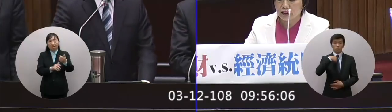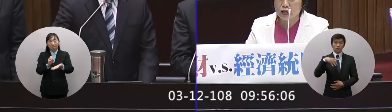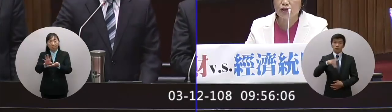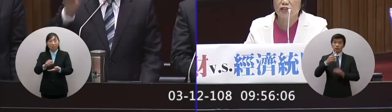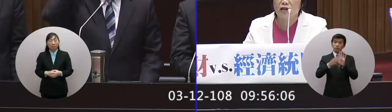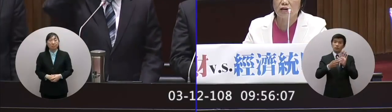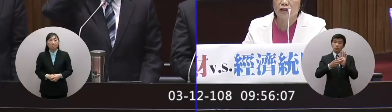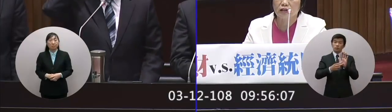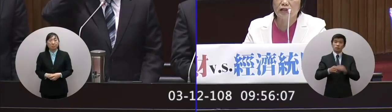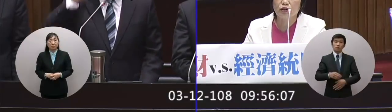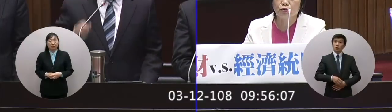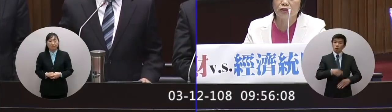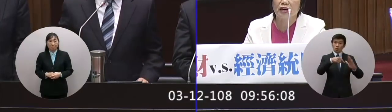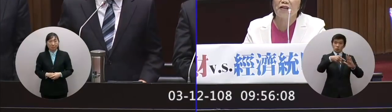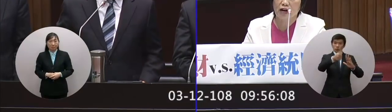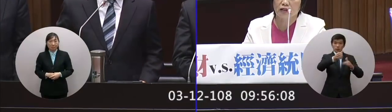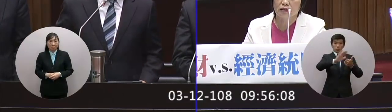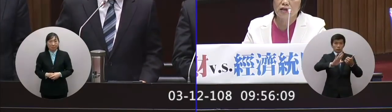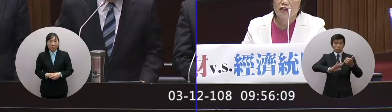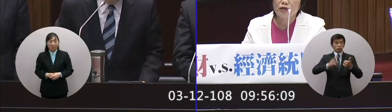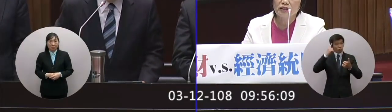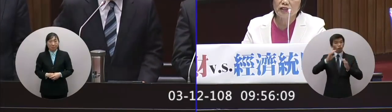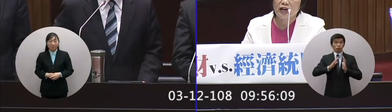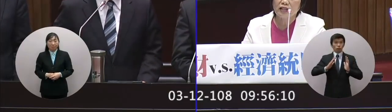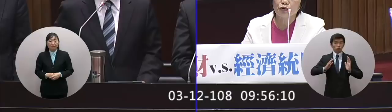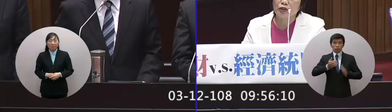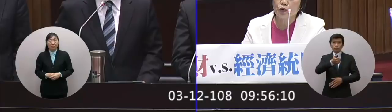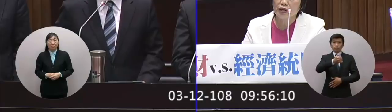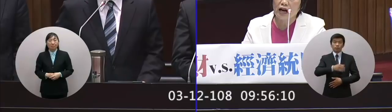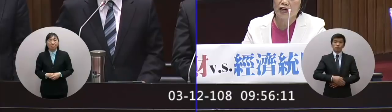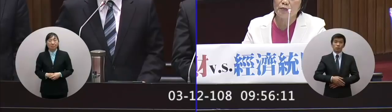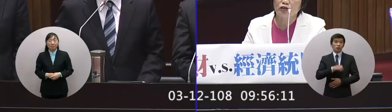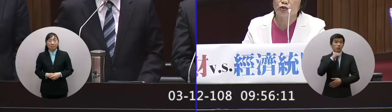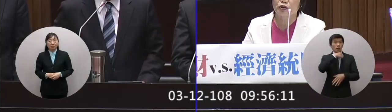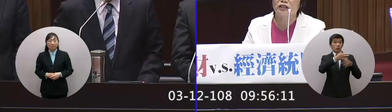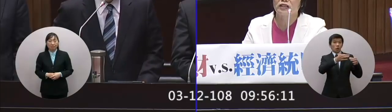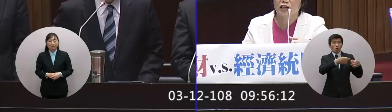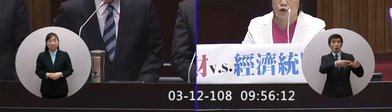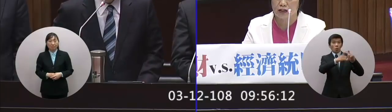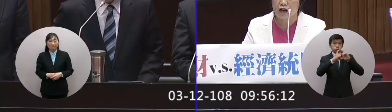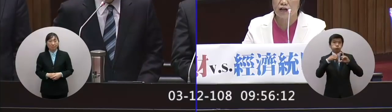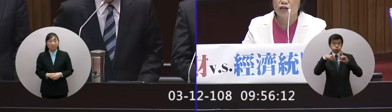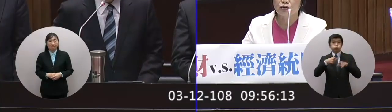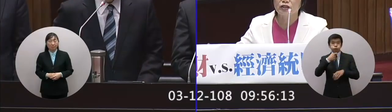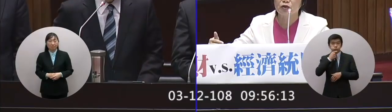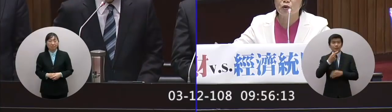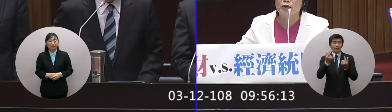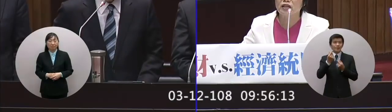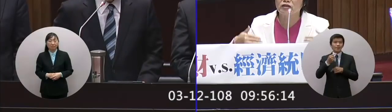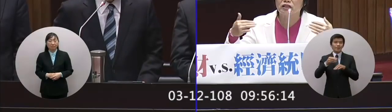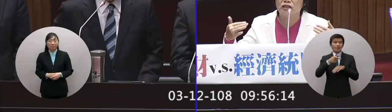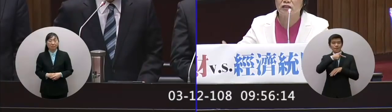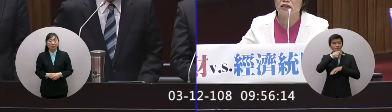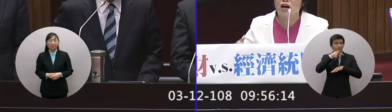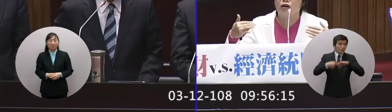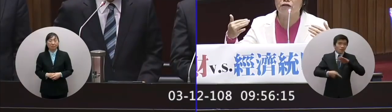一下哈，感谢院长哈，你的态度是开放的，因为这些台商愿意回来而没有走所谓的地下管道，就是希望我